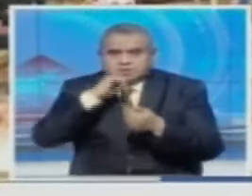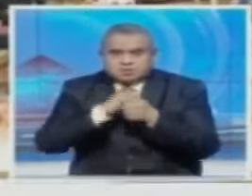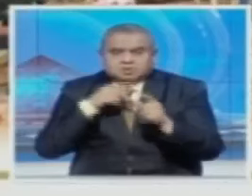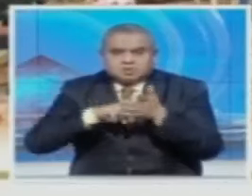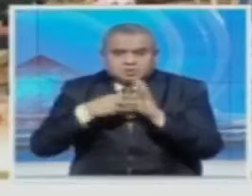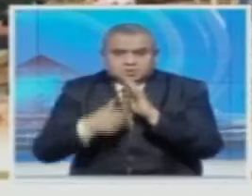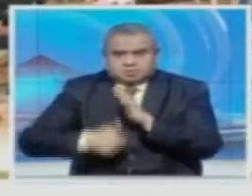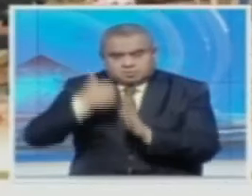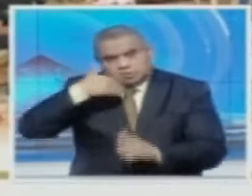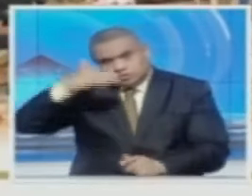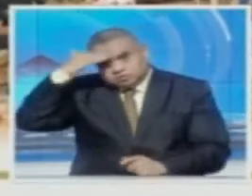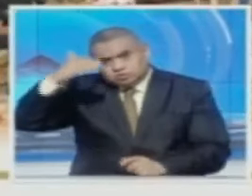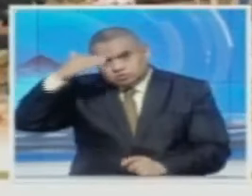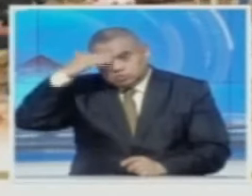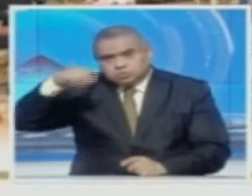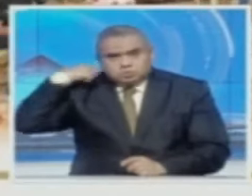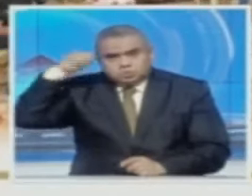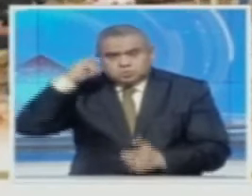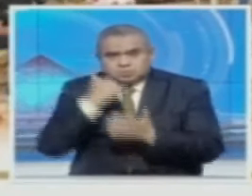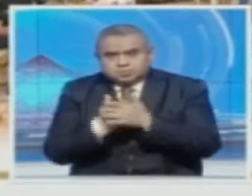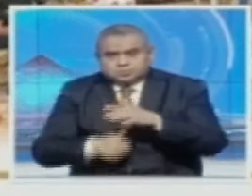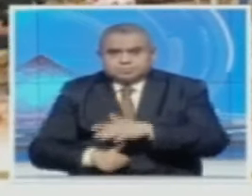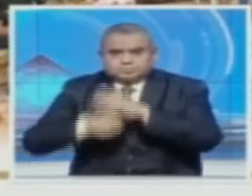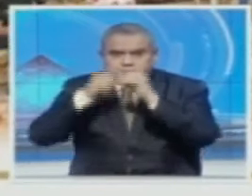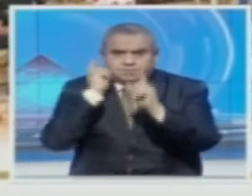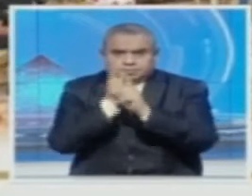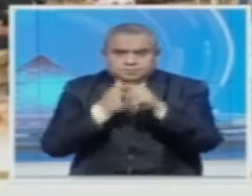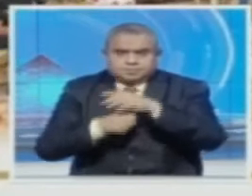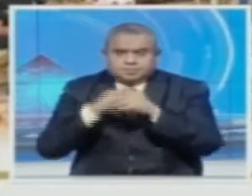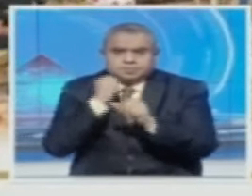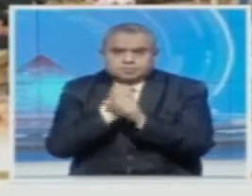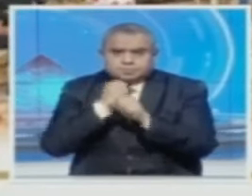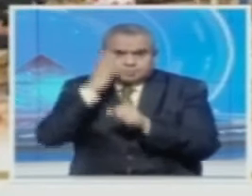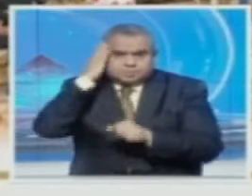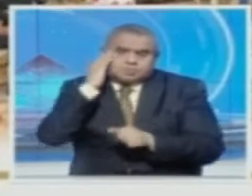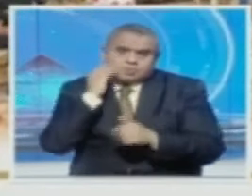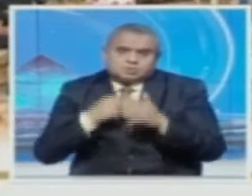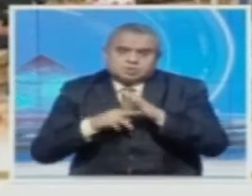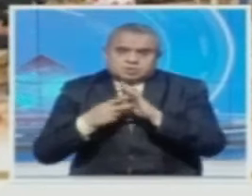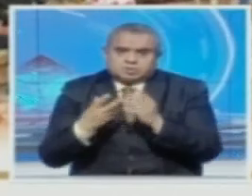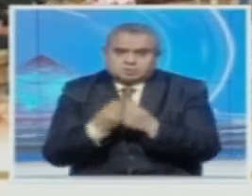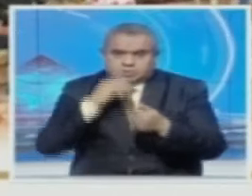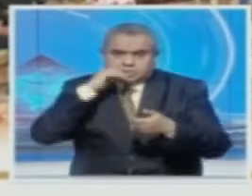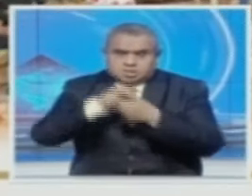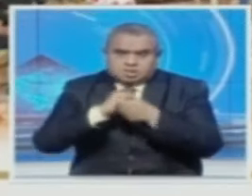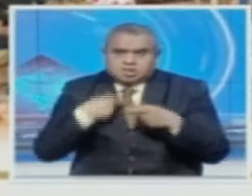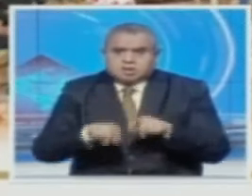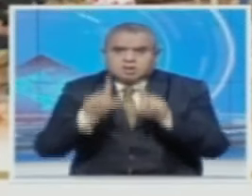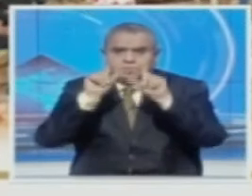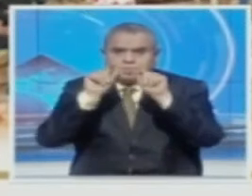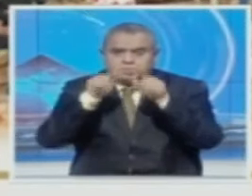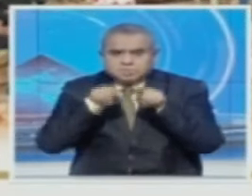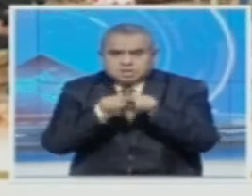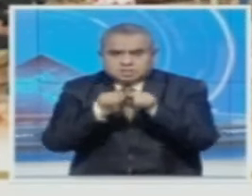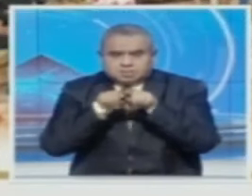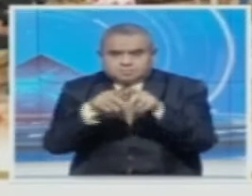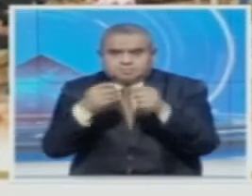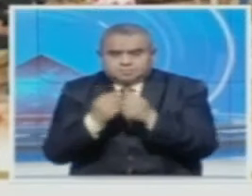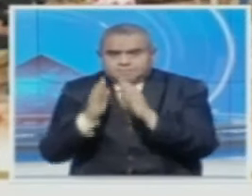نقل تحياته إلى الرئيس تيودورو أوبيانغ، مشيدا بالعلاقات الثنائية المتميزة التي تربط